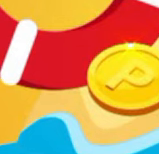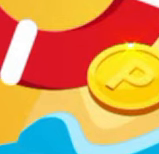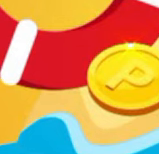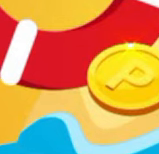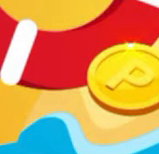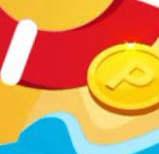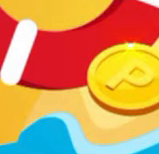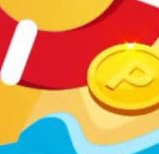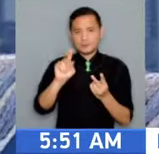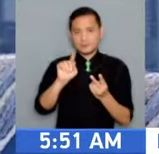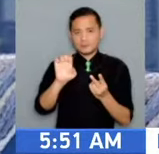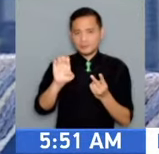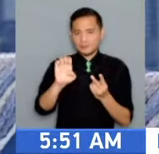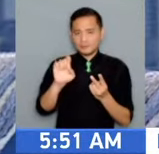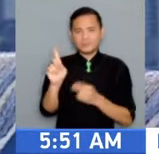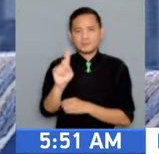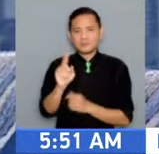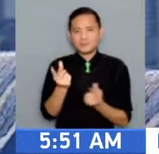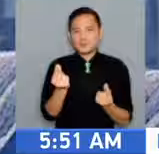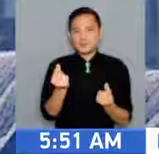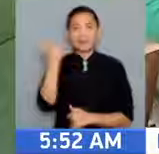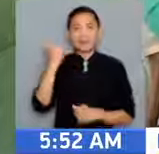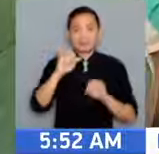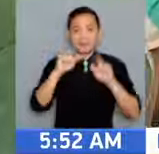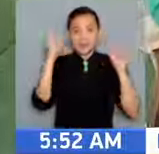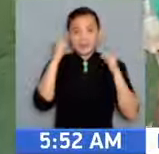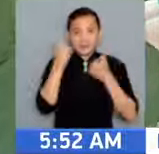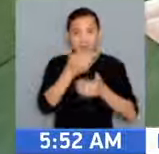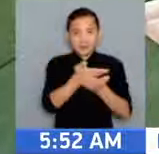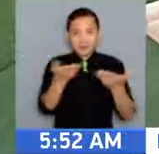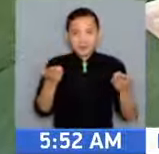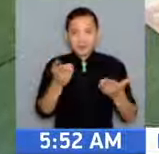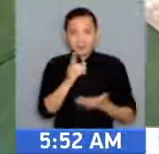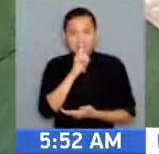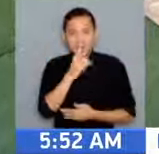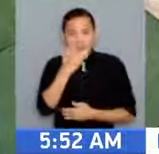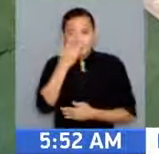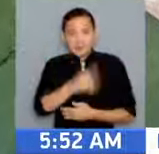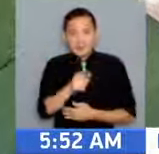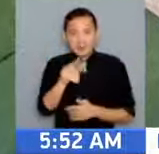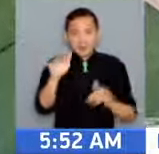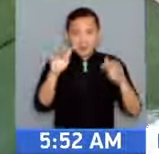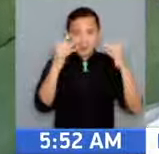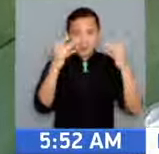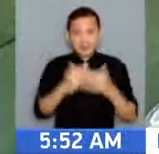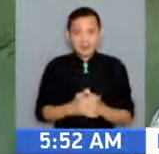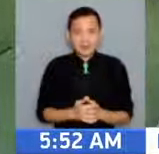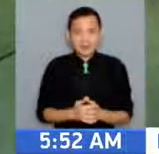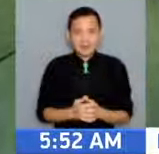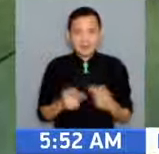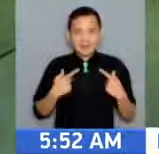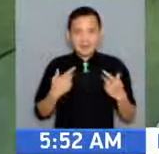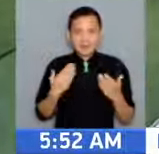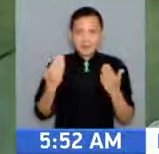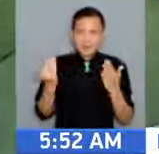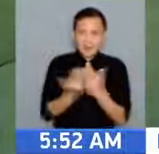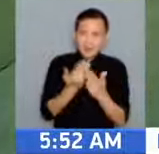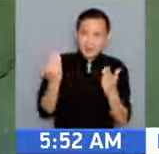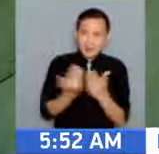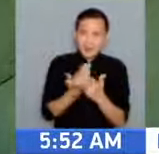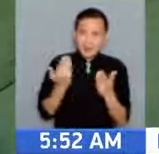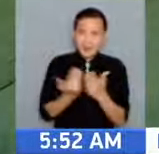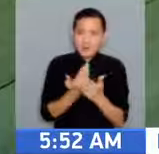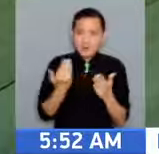pampalamig? Ano ba? Halo-halo? Ang una mga panood ng bagong-bagong inaabangang unang